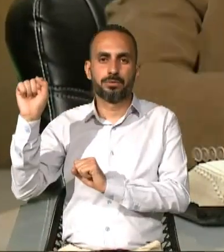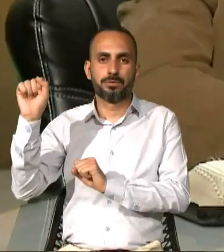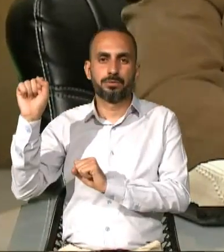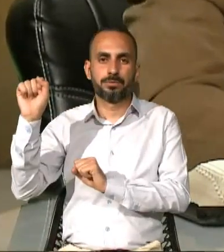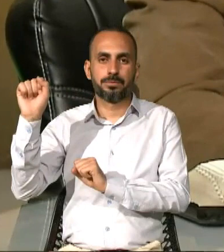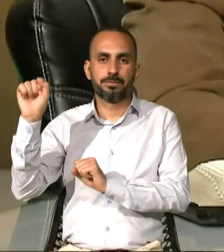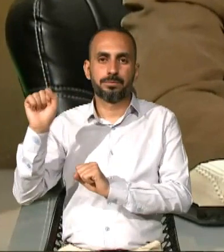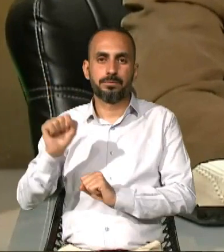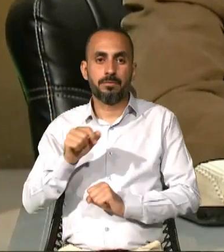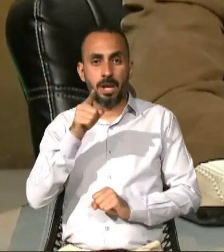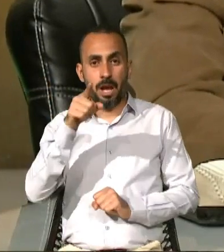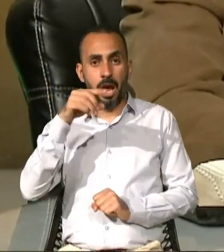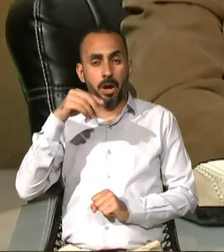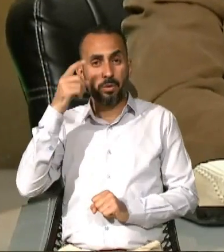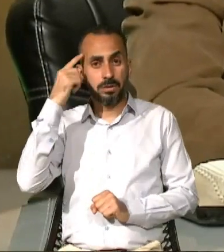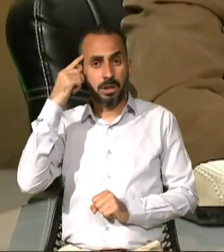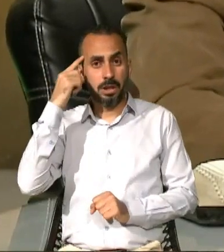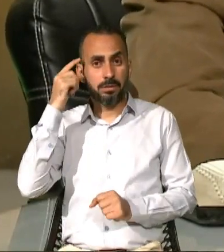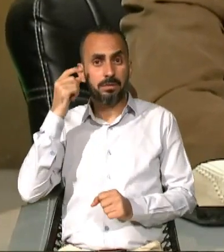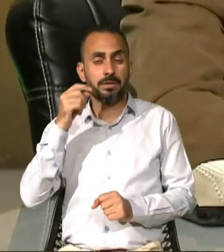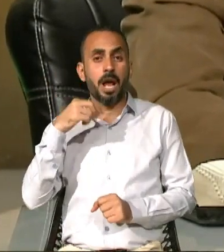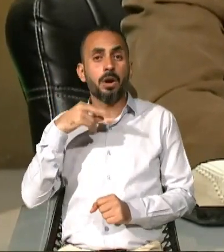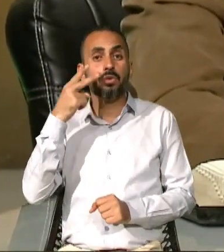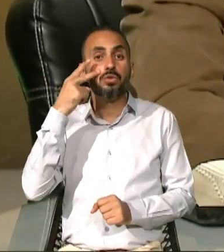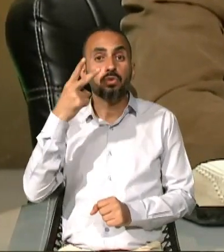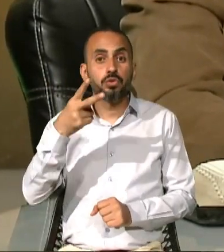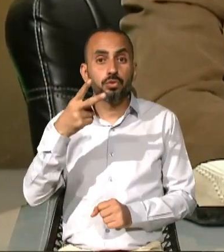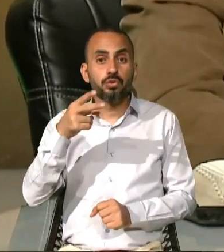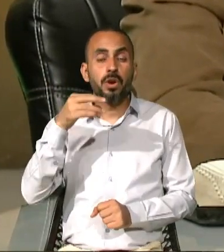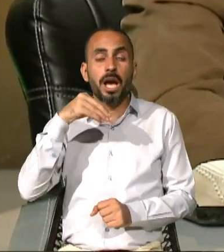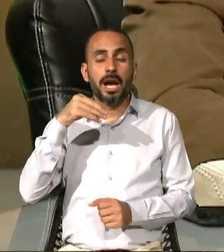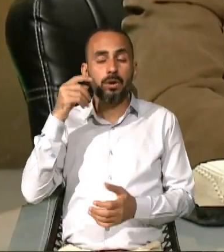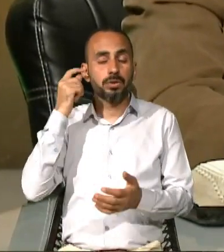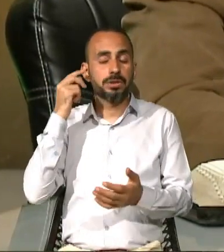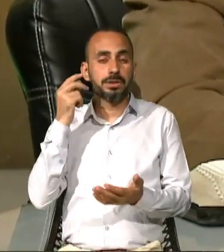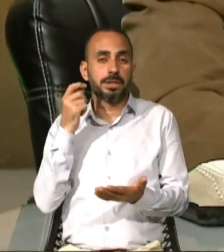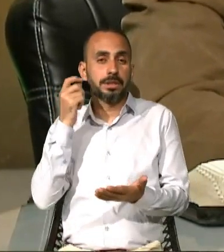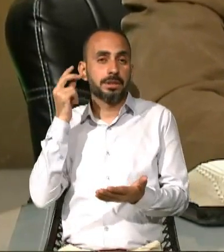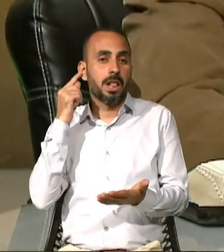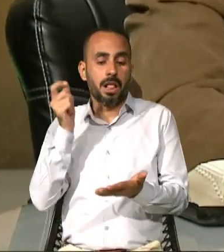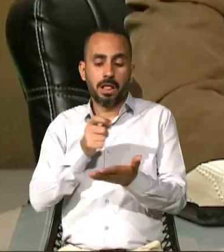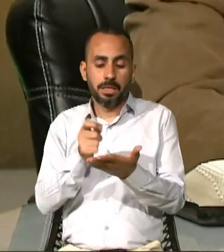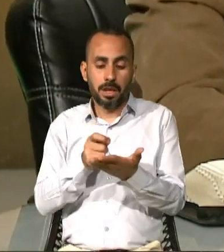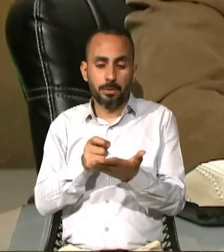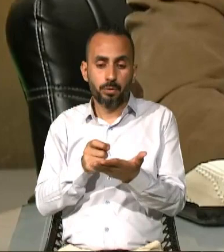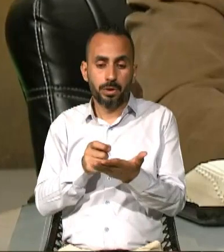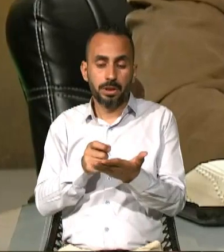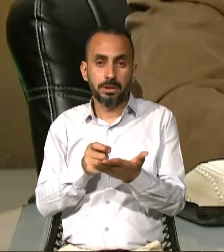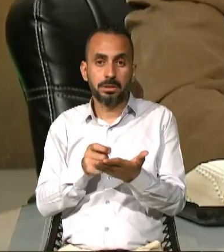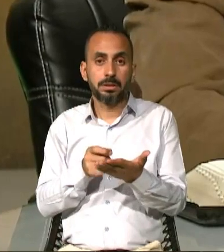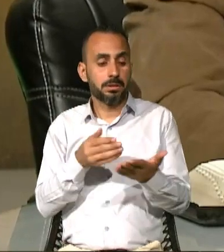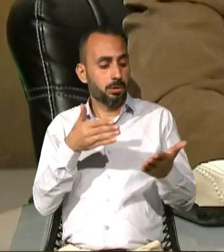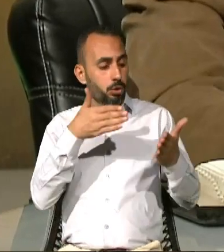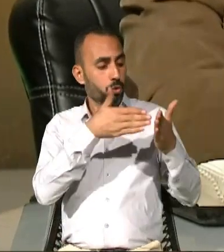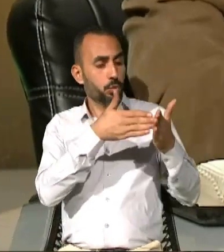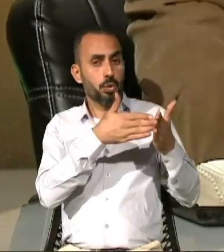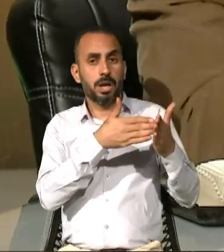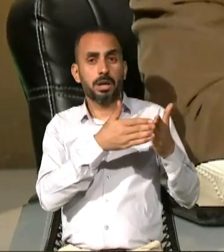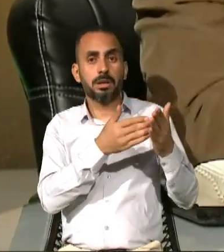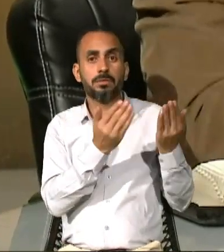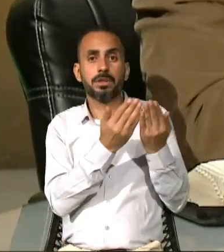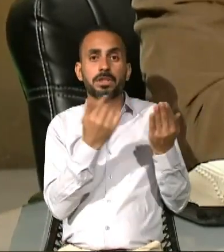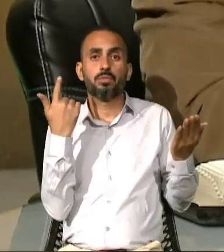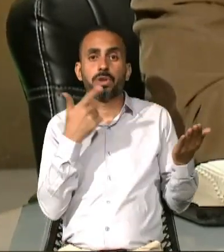نبوة؟ ارجع للكتاب المقدس، هيتنبأ على حياتك الكتاب المقدس ويقول لك الحق، والحق اللي موجود في الكتاب المقدس.